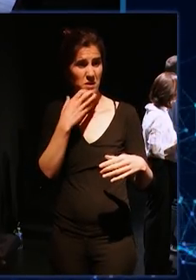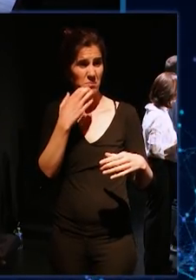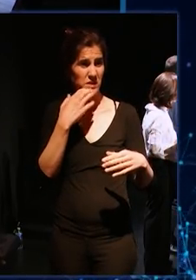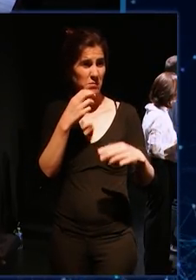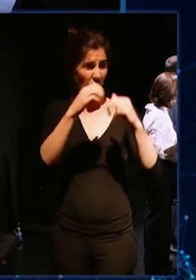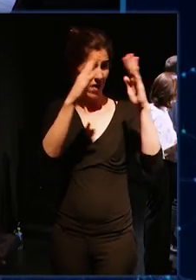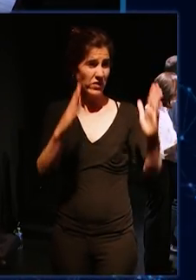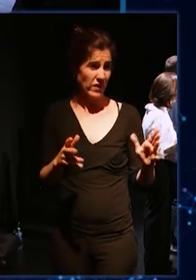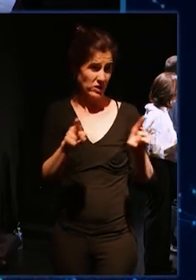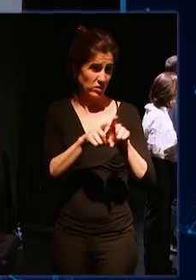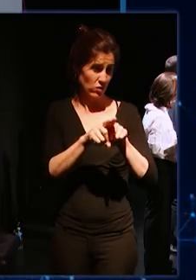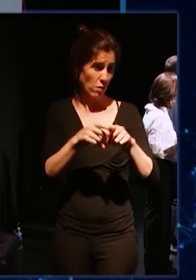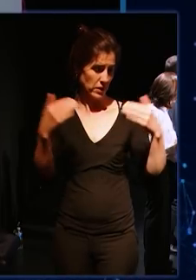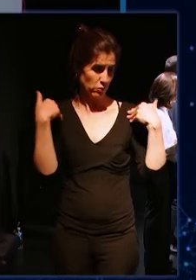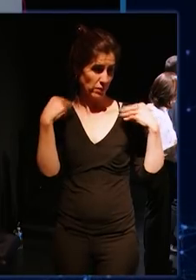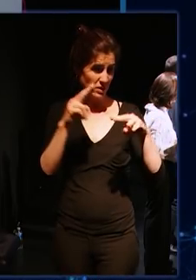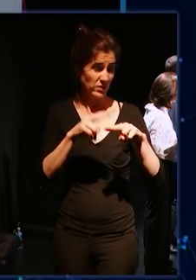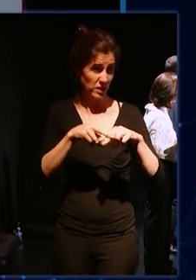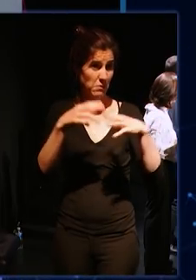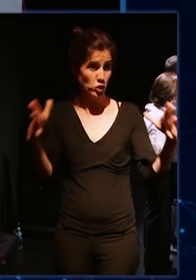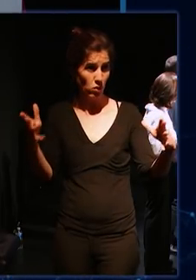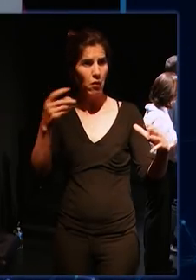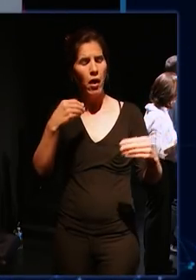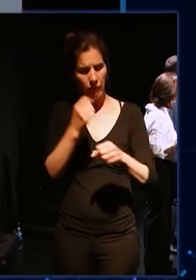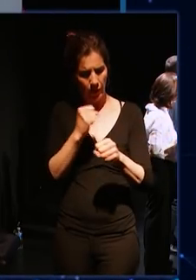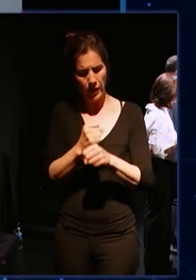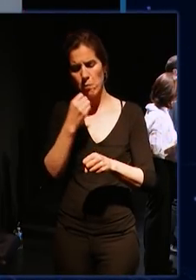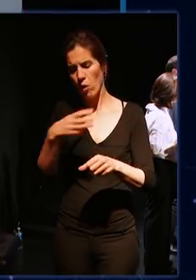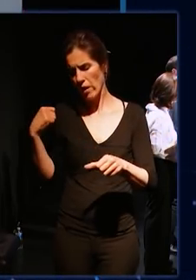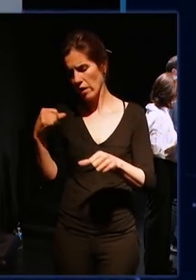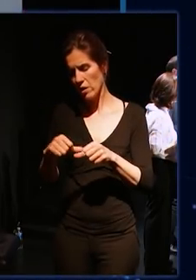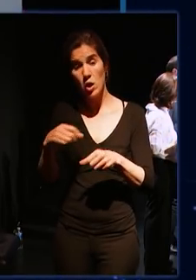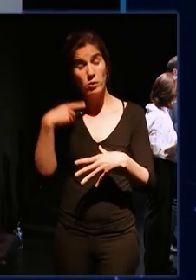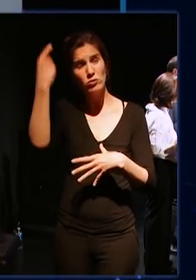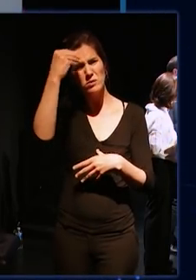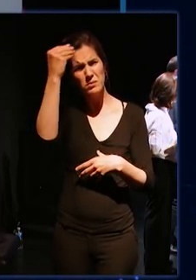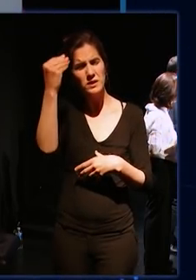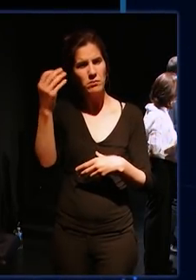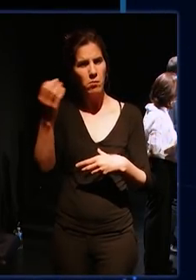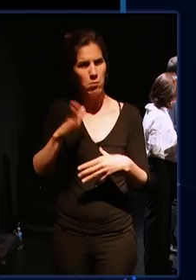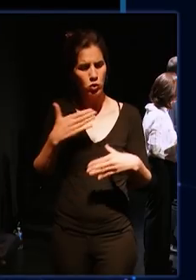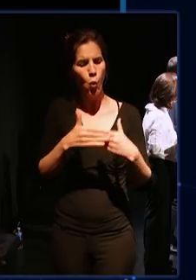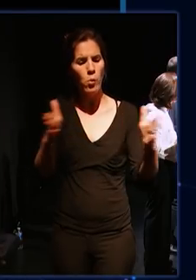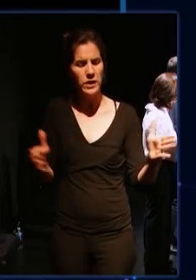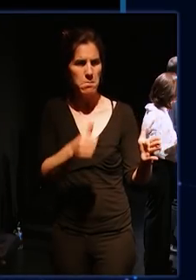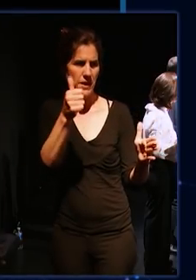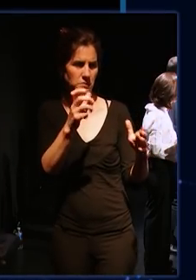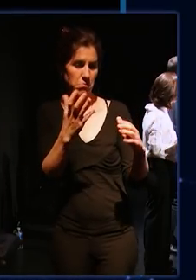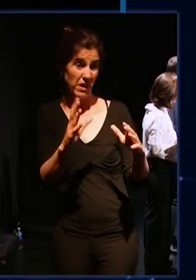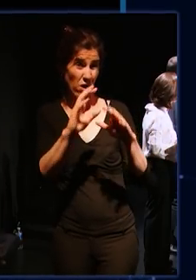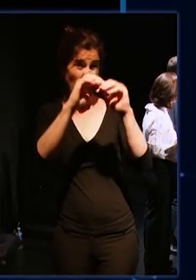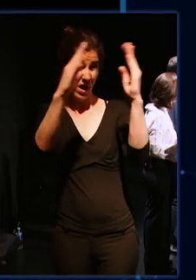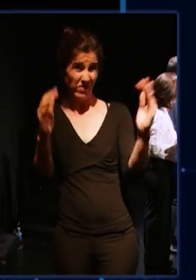han fet bona feina, però creiem que encara es podria obrir més a les diferents entitats municipals del poble, que fos una